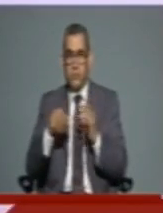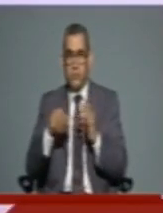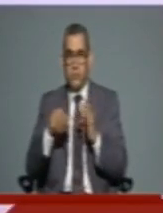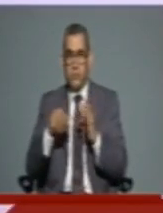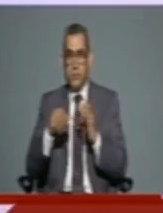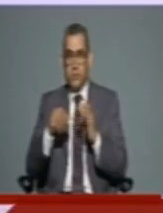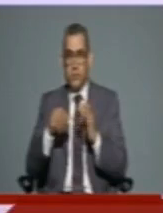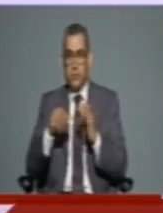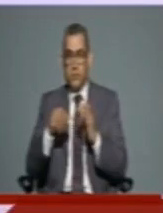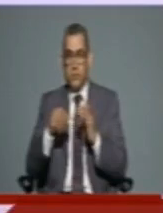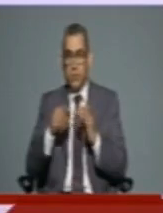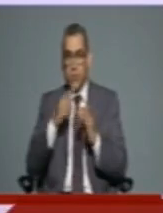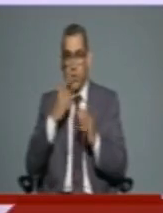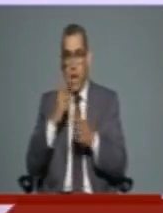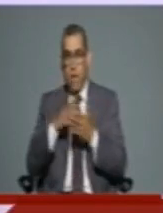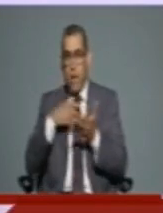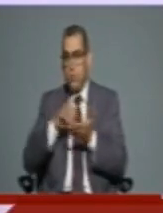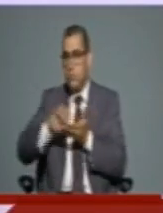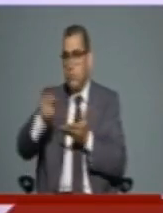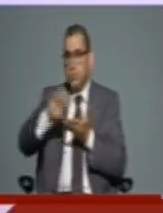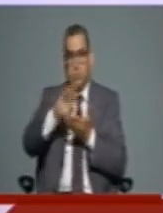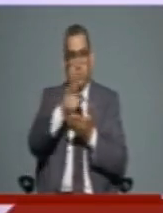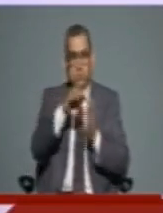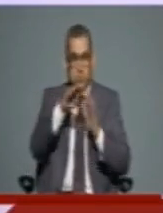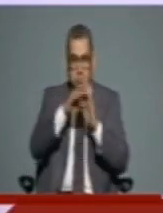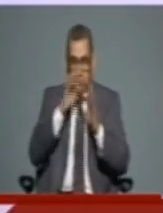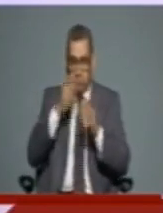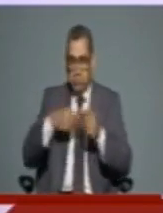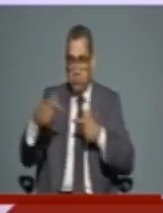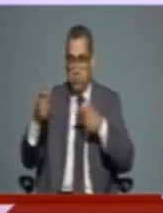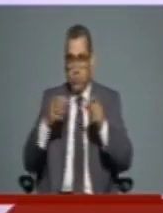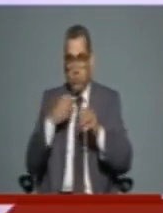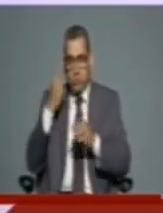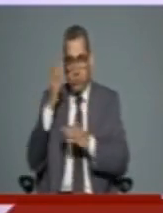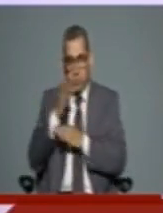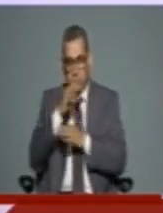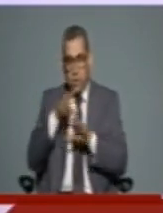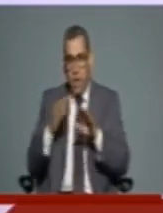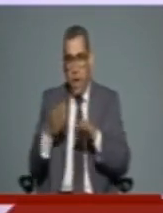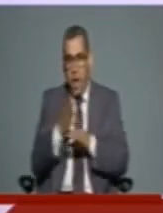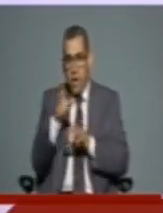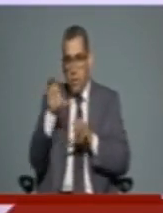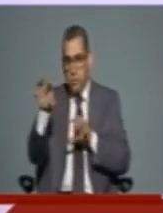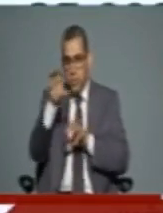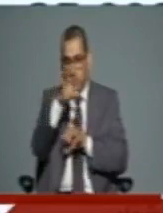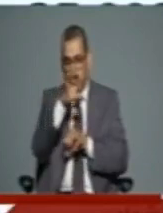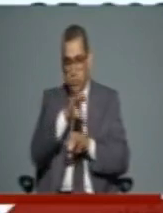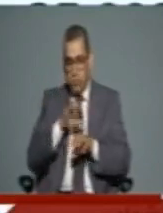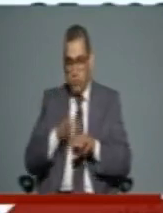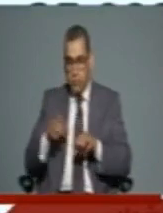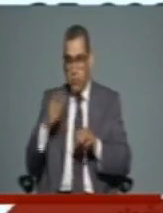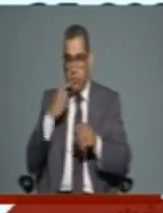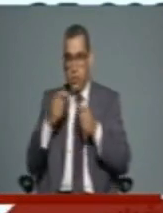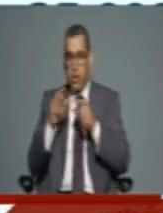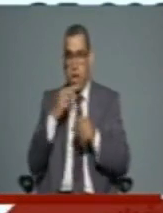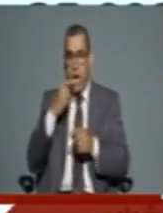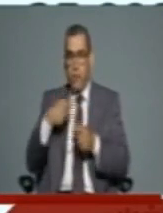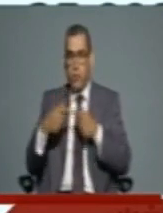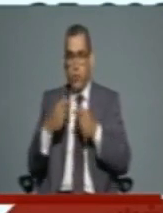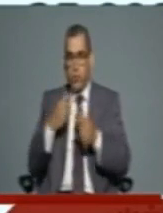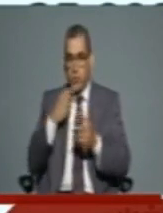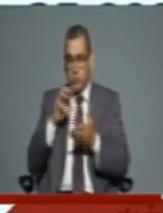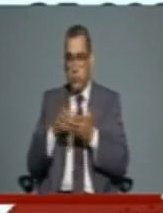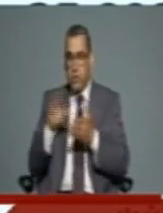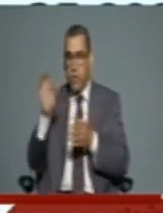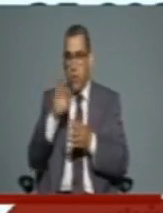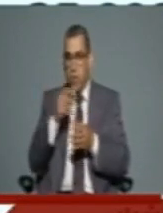عشان يبقى في توزيع منتظم، عملنا خريطه وحطينا المواقع بتاعتنا على جي اي اس، وابتدينا نشوف ايه الاماكن